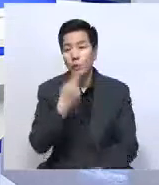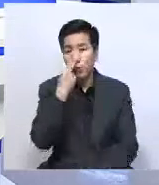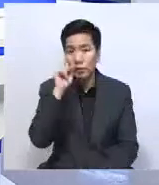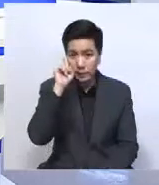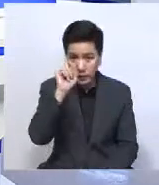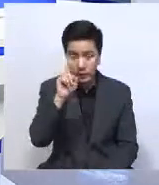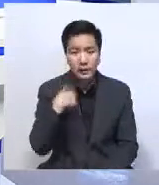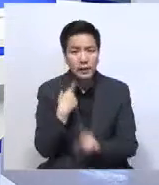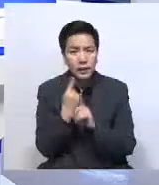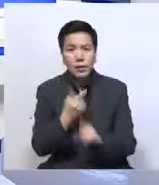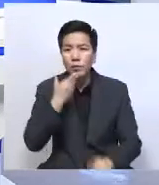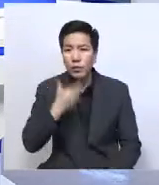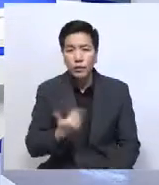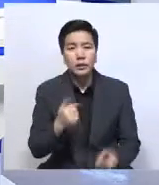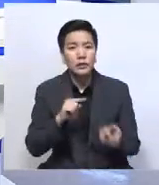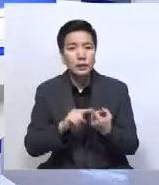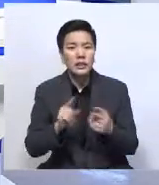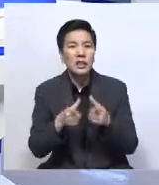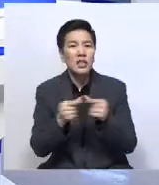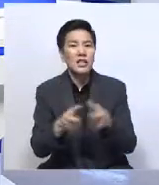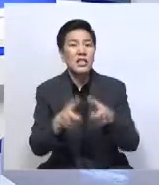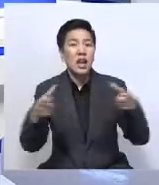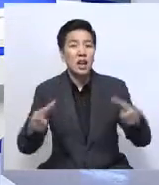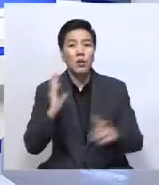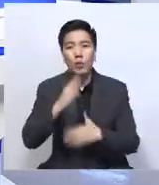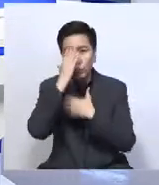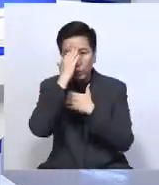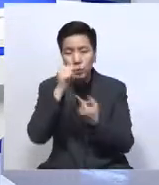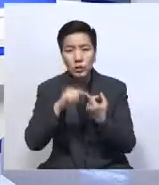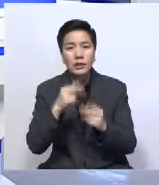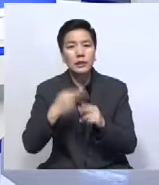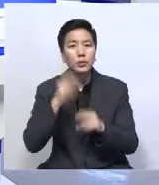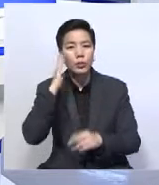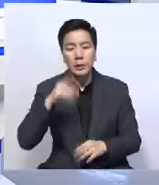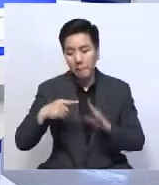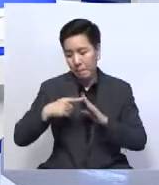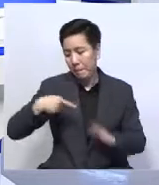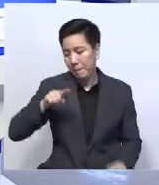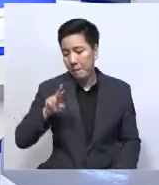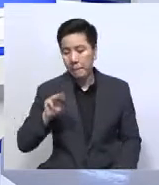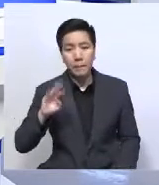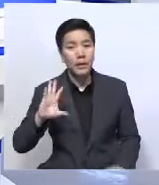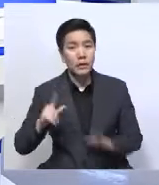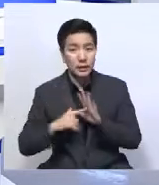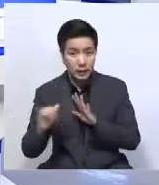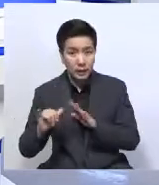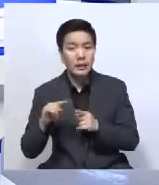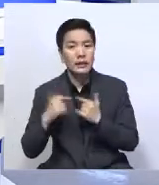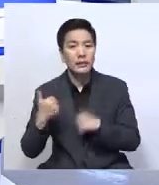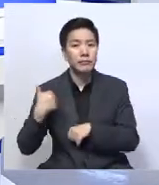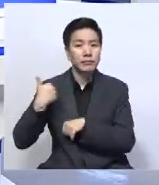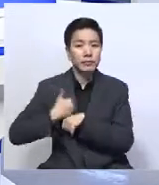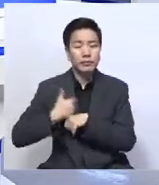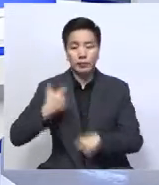ดูอีกหนึ่งคดีที่ตามกันมาตลอดนะคะเป็นคดีใหญ่ทุกคนให้ความสนใจก็คือคดีของนายเปรมชัยวันนี้มีความคืบหน้าออกมาแล้วนะคะจากท